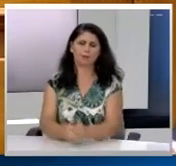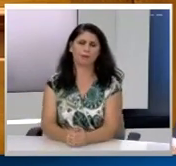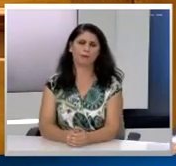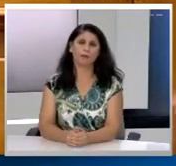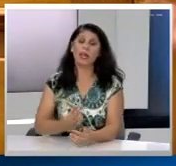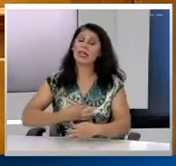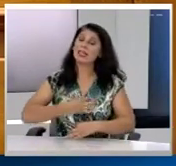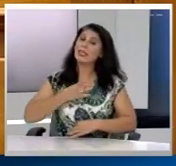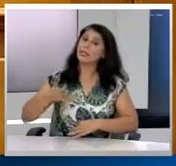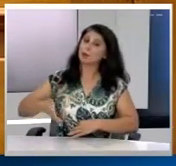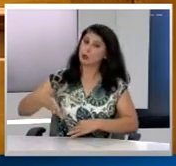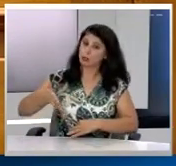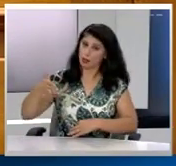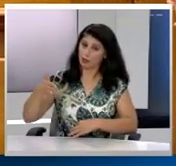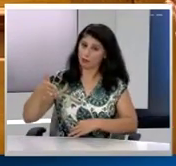Κύριε Μητσοτάκη,